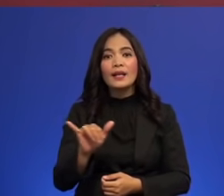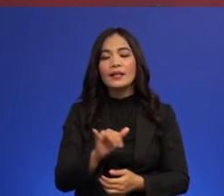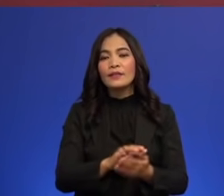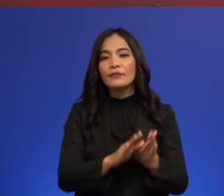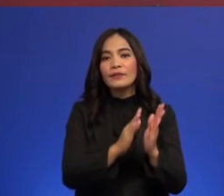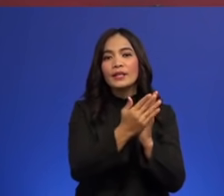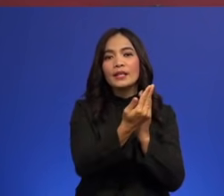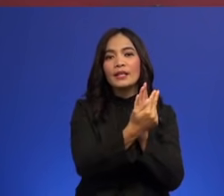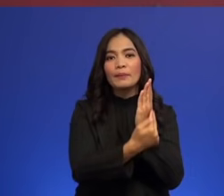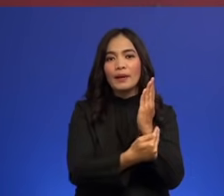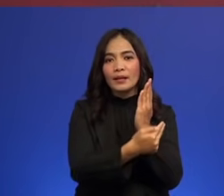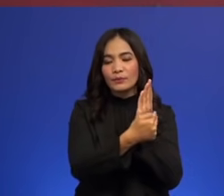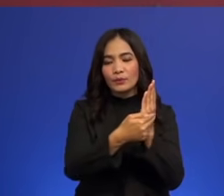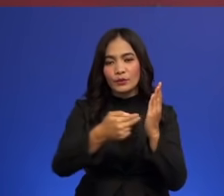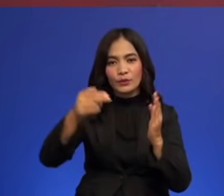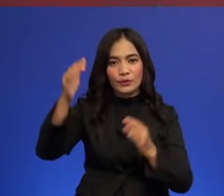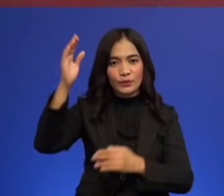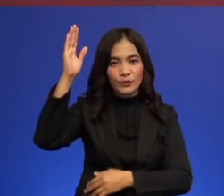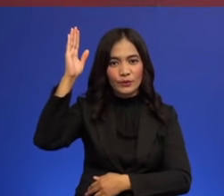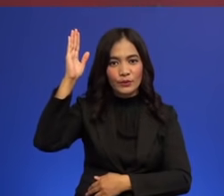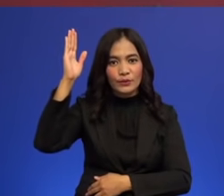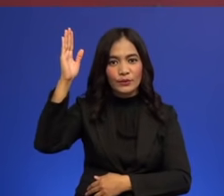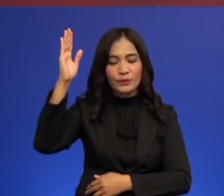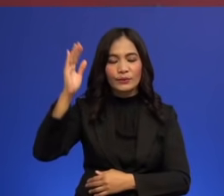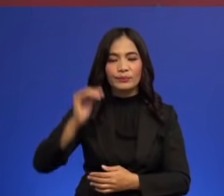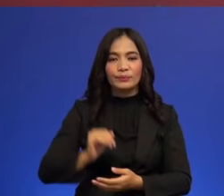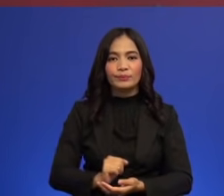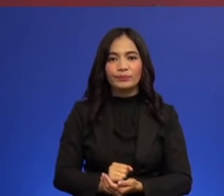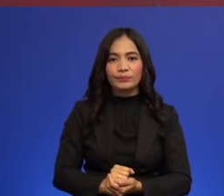demikian firman-Mu.